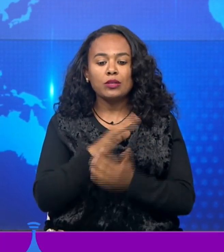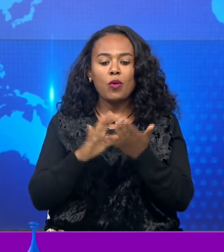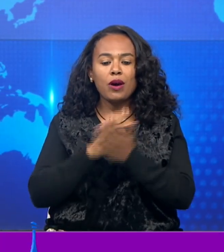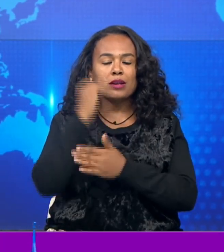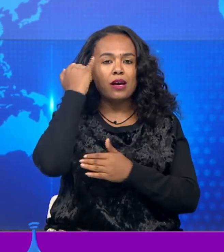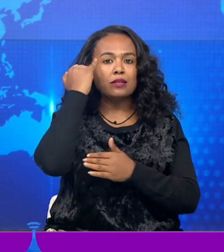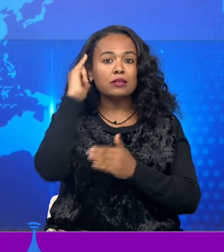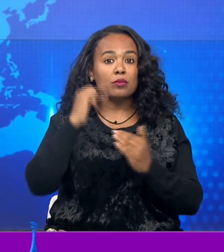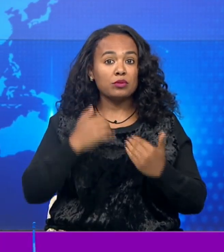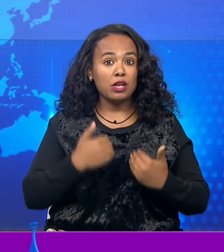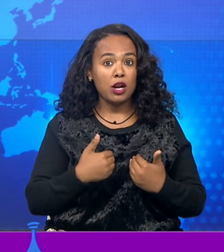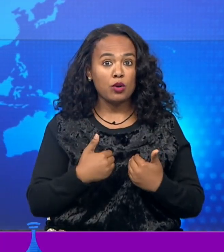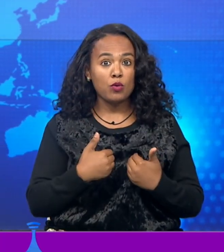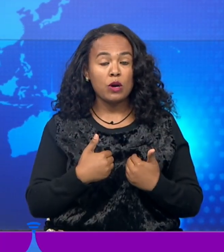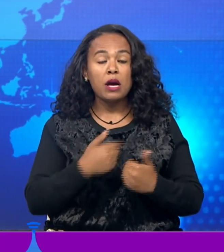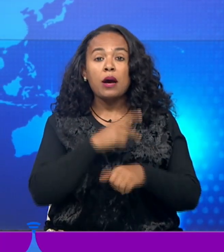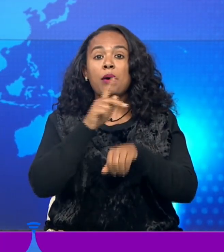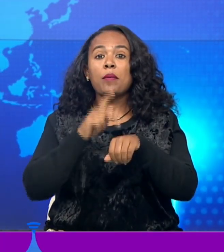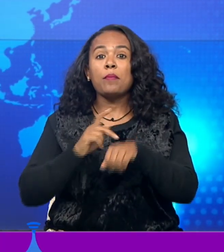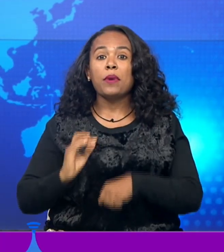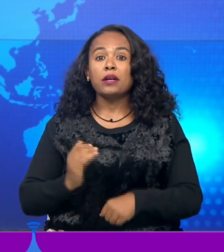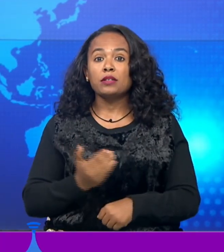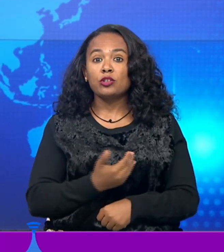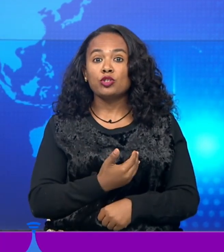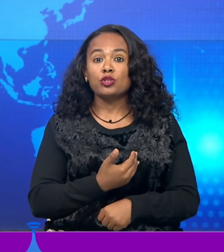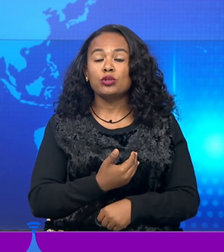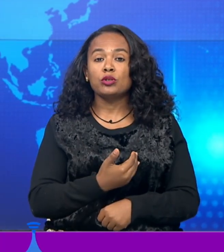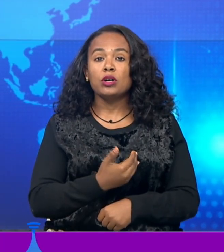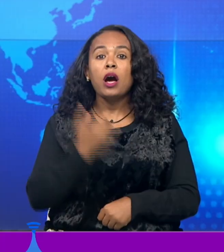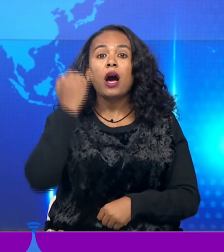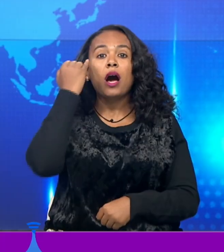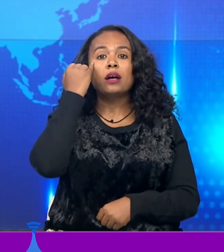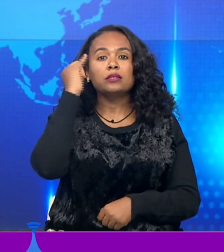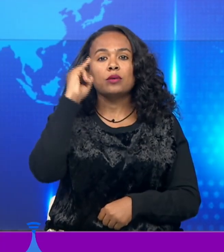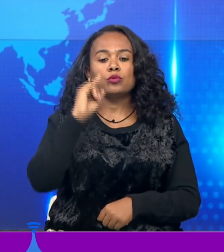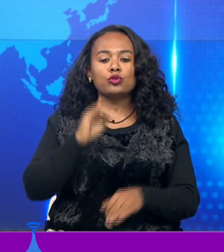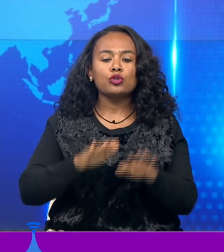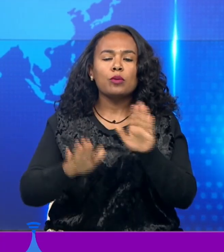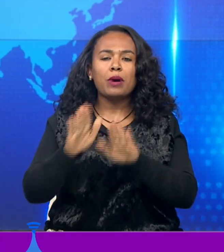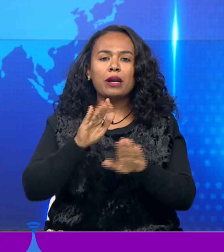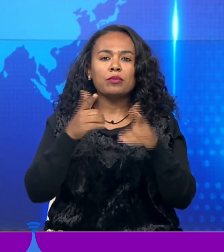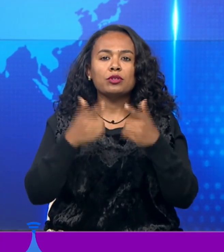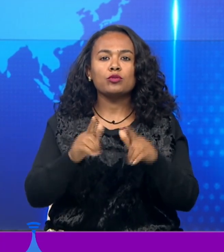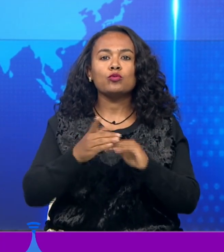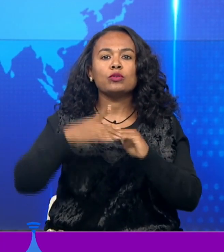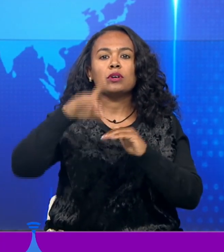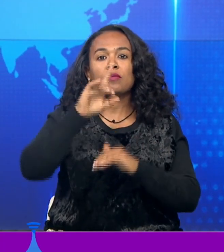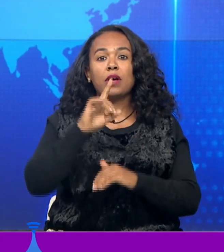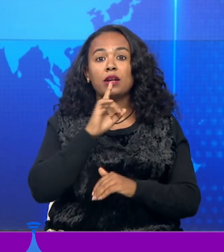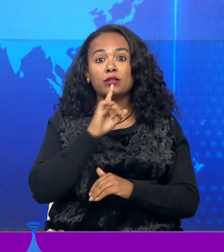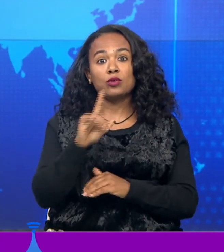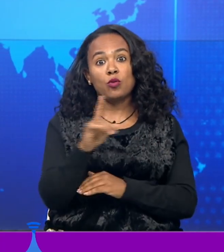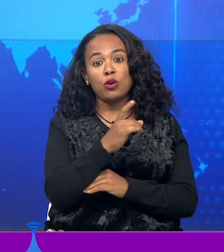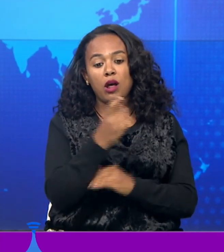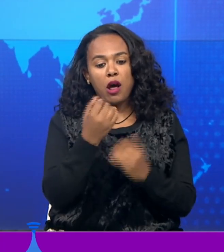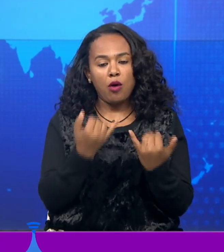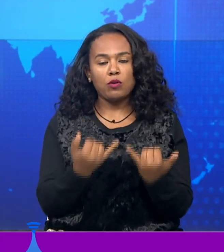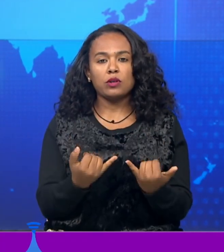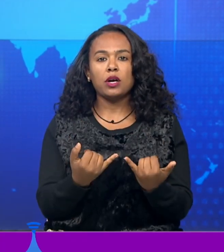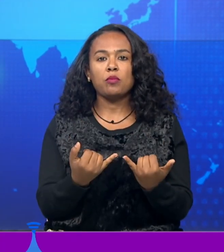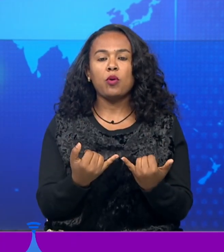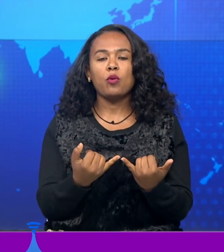ስላለው ፓርቲያችን ሀሳቦችን የማራመድ እድሉ ከፍ ያለ ስለሆነ አሁን ደግሞ